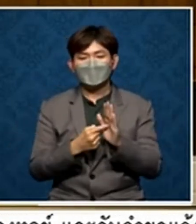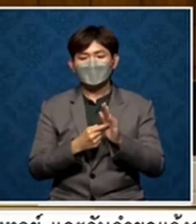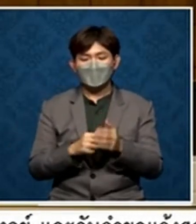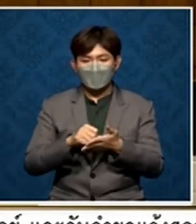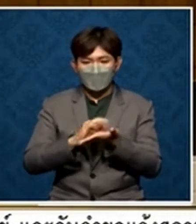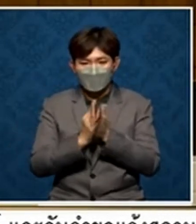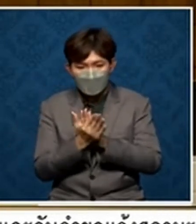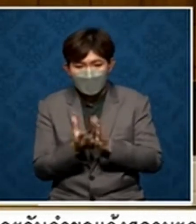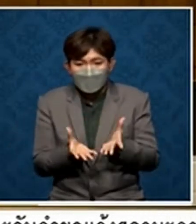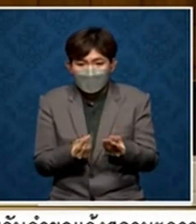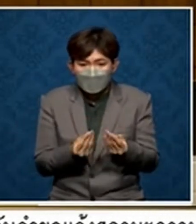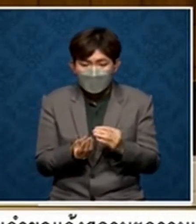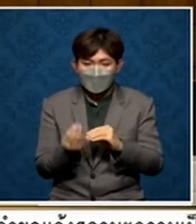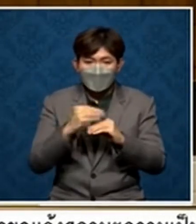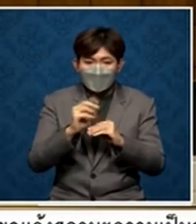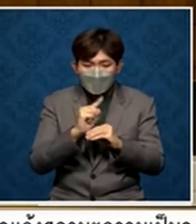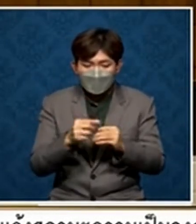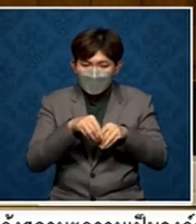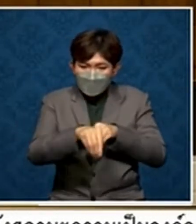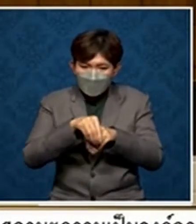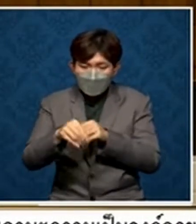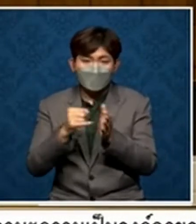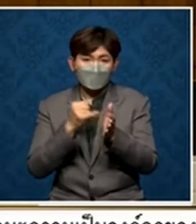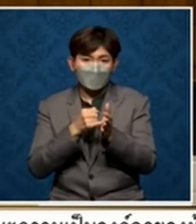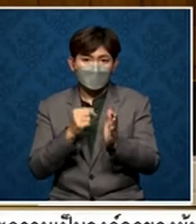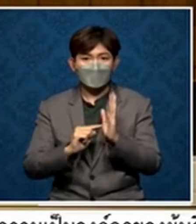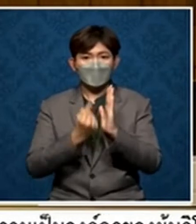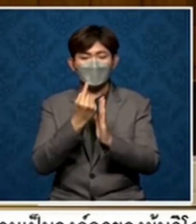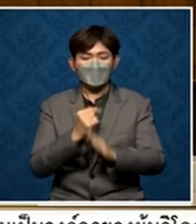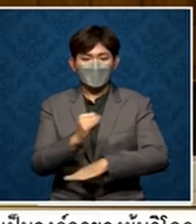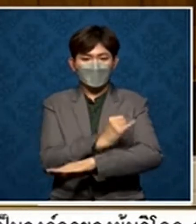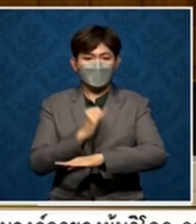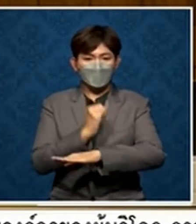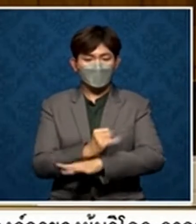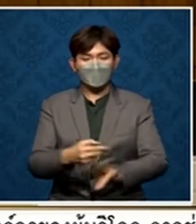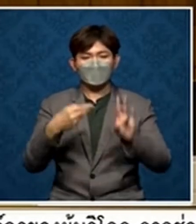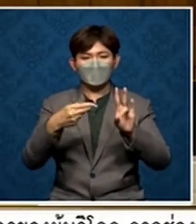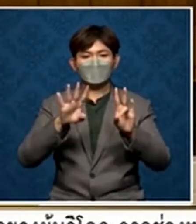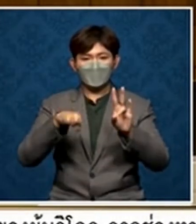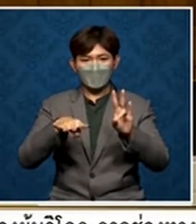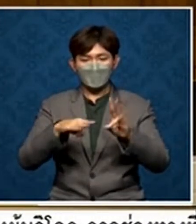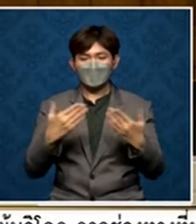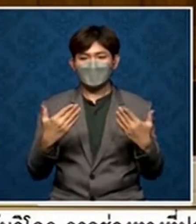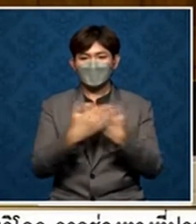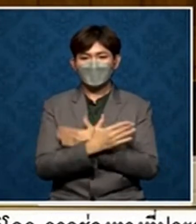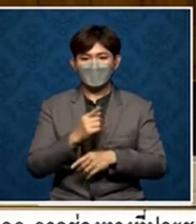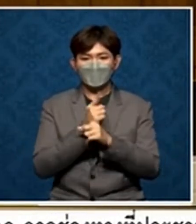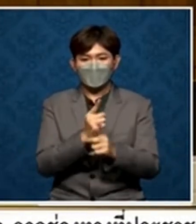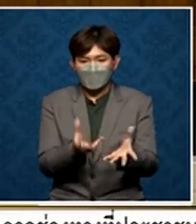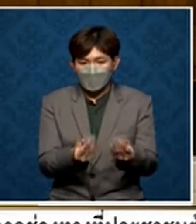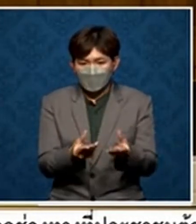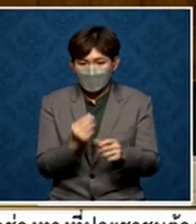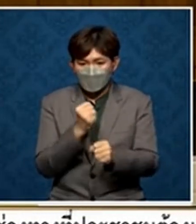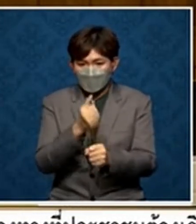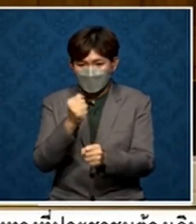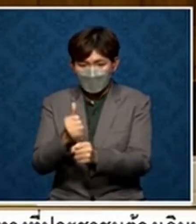ก็พยายามเต็มที่แม้จะล่าช้าบ้างแต่ก็ต้องทำงานอย่างเป็นระบบศูนย์การแก้ปัญหาด้านเศรษฐกิจตอนนี้